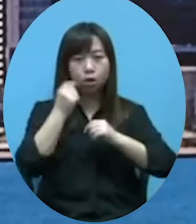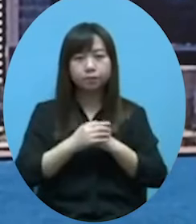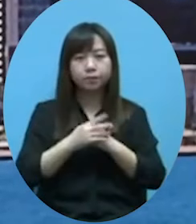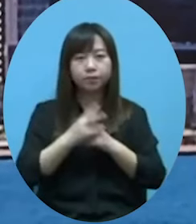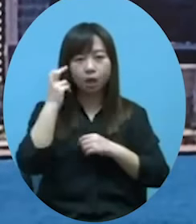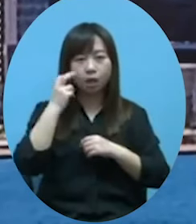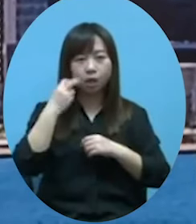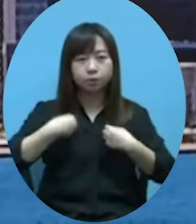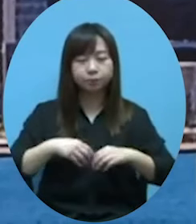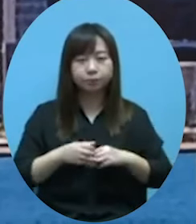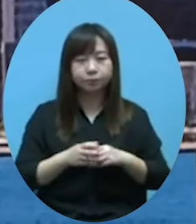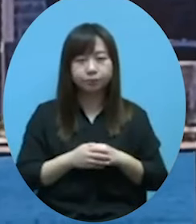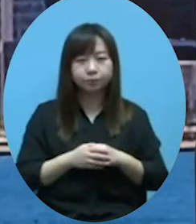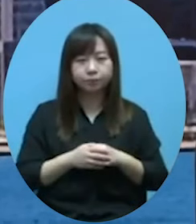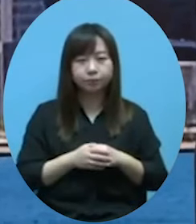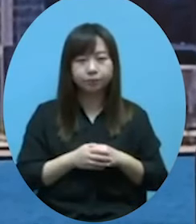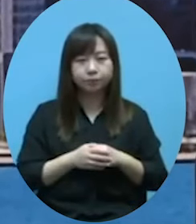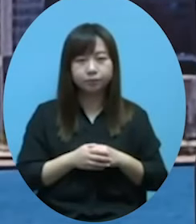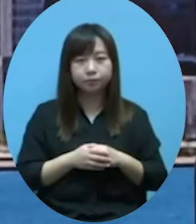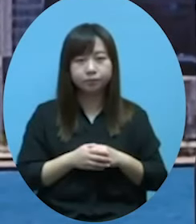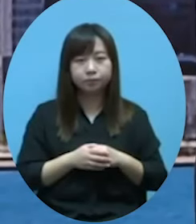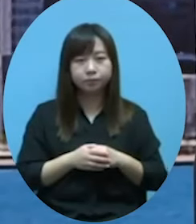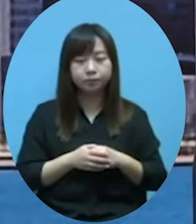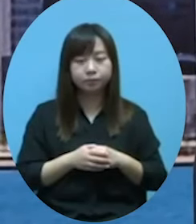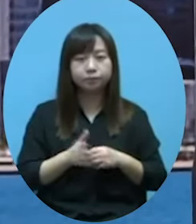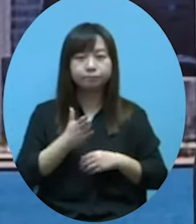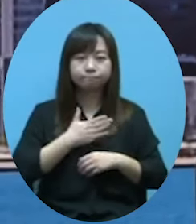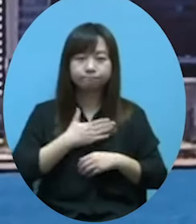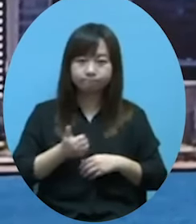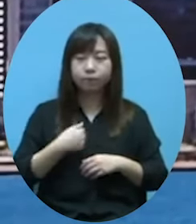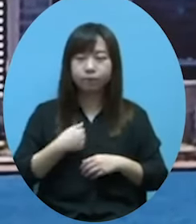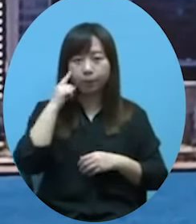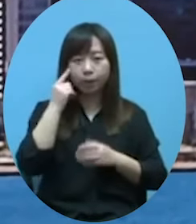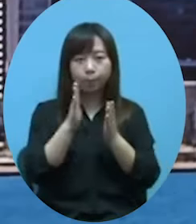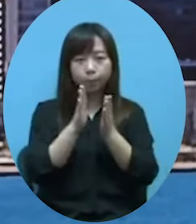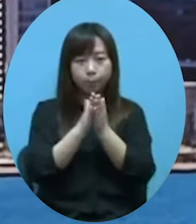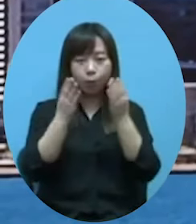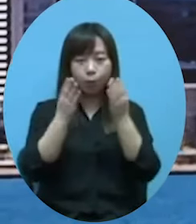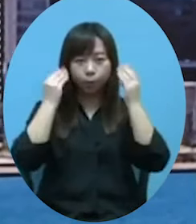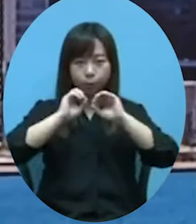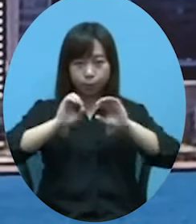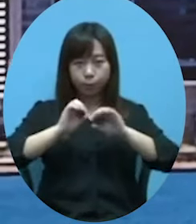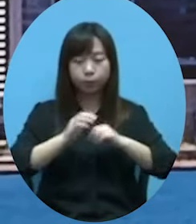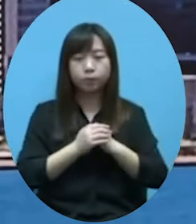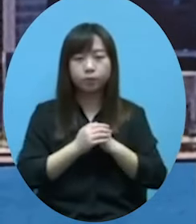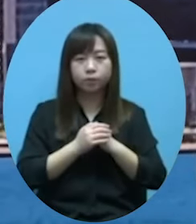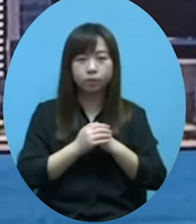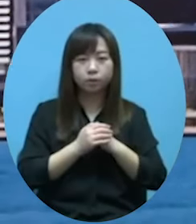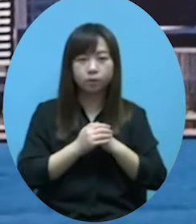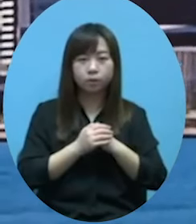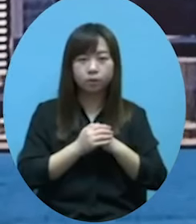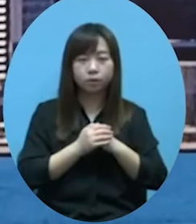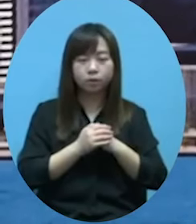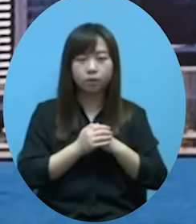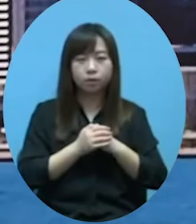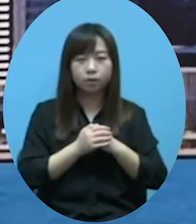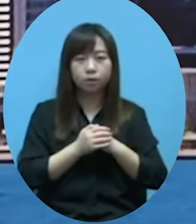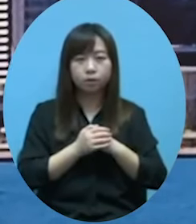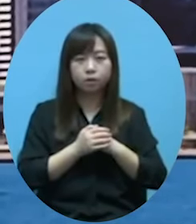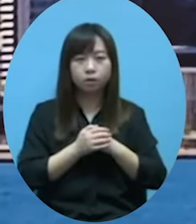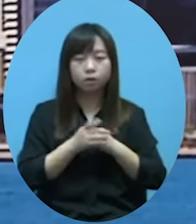黑色衫第二排你好啊明報去方問的想請教一下就是就是